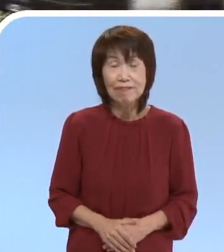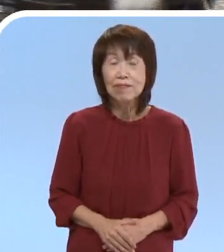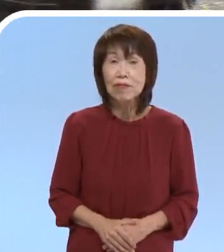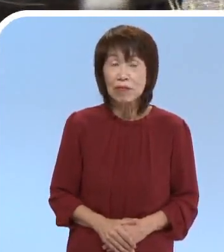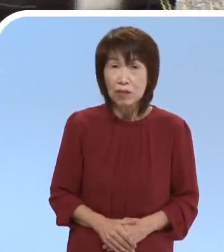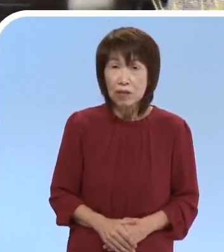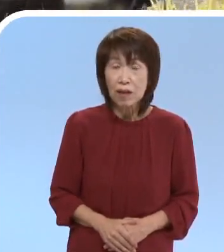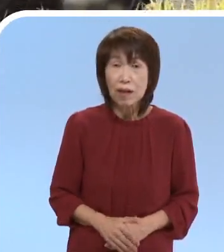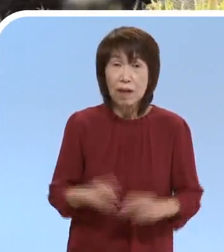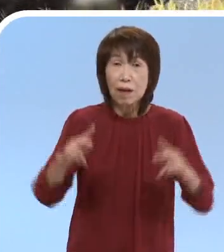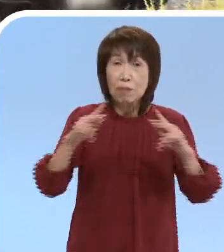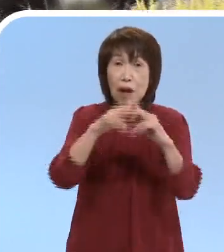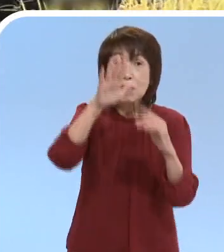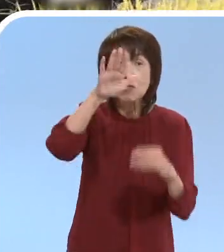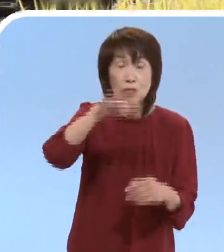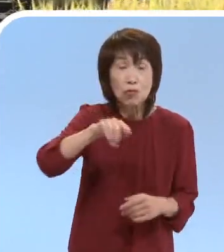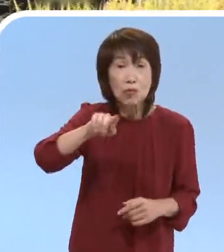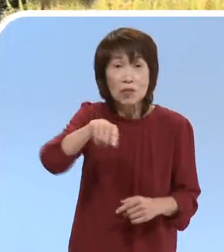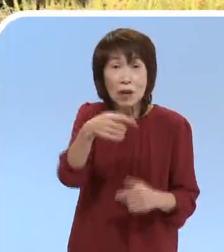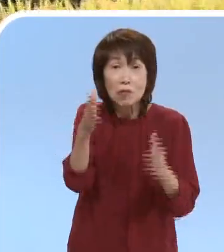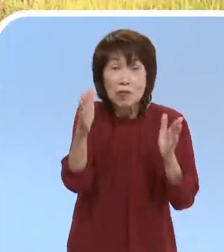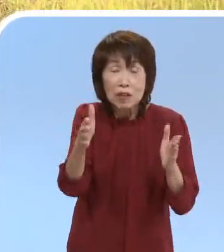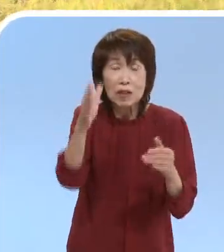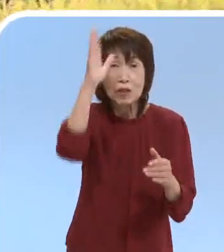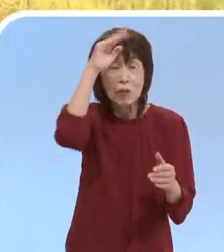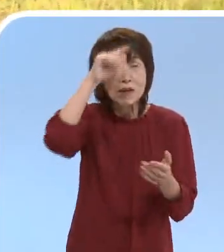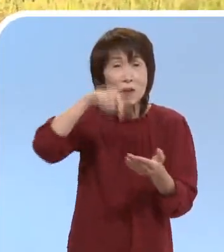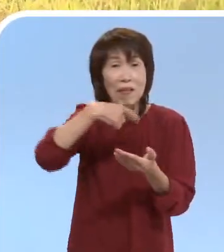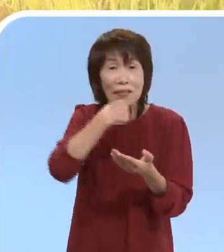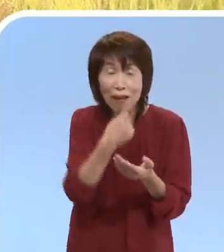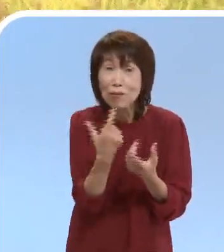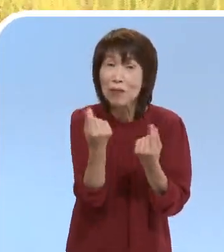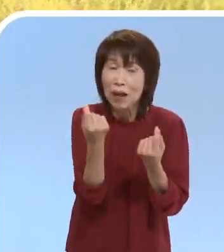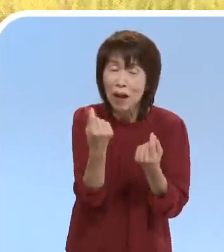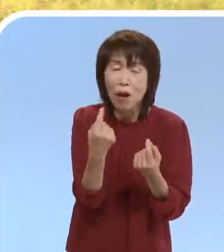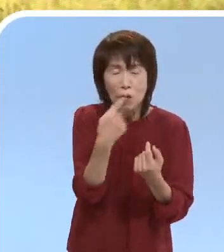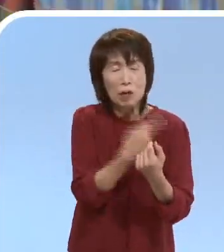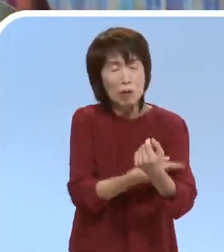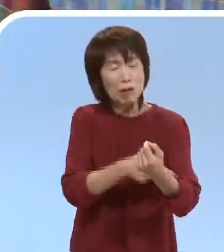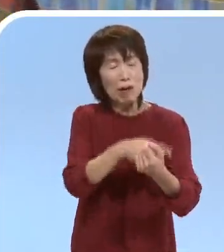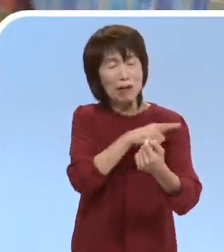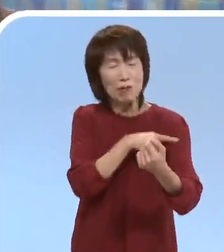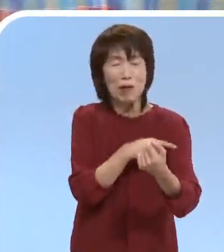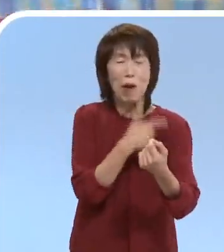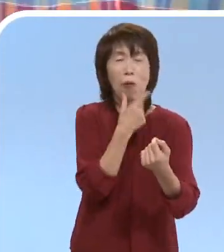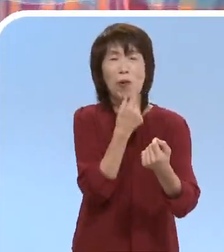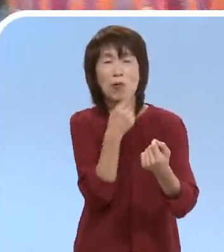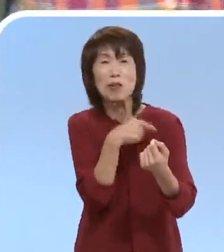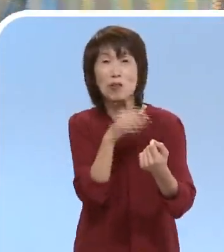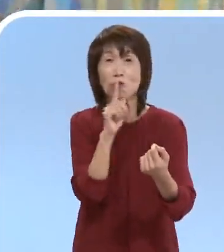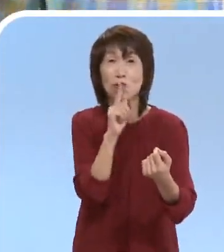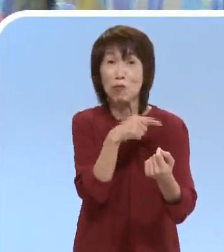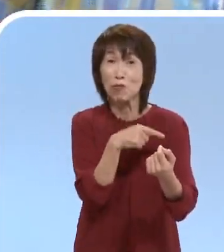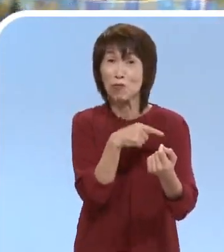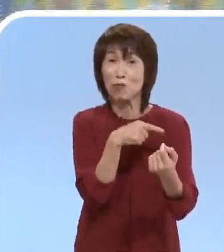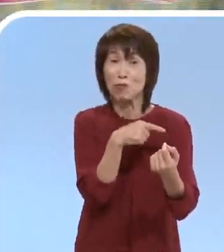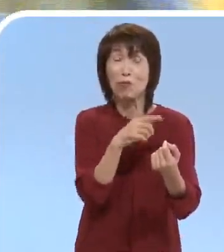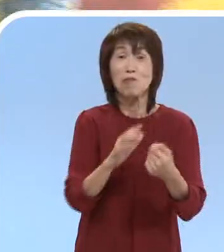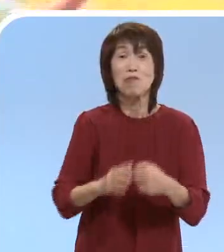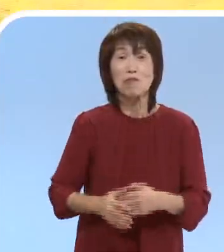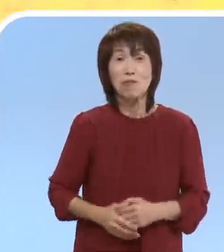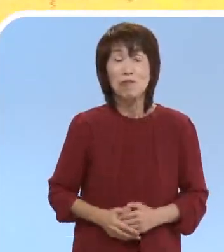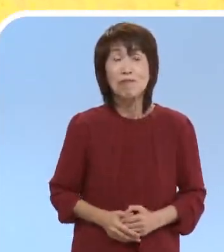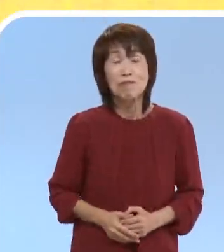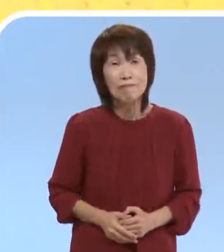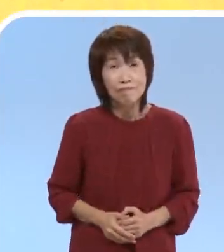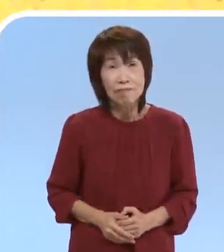さあ、播州百日鶏食べたいですよね。 はい、もう筋肉がうなっております。 なんて言われてないけど、 筋肉がうなってますよ。 もうこの